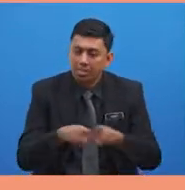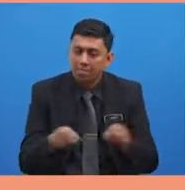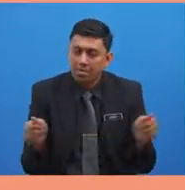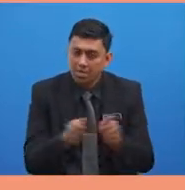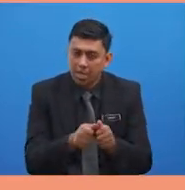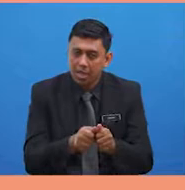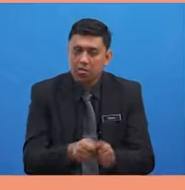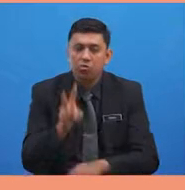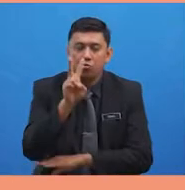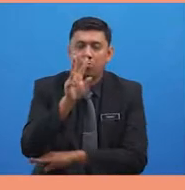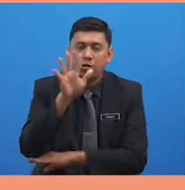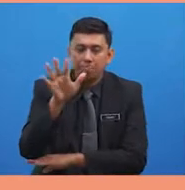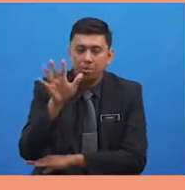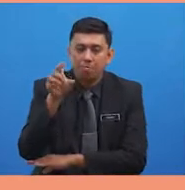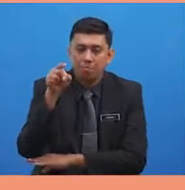dengan